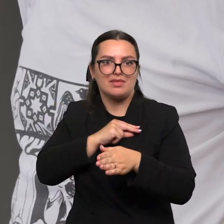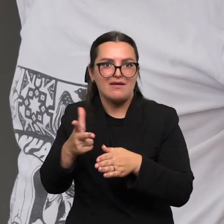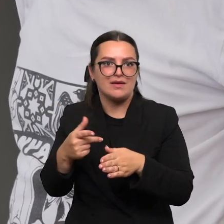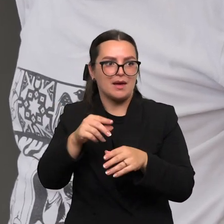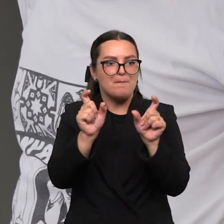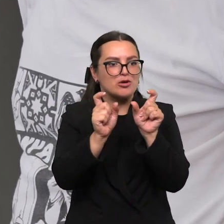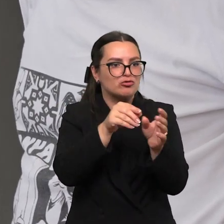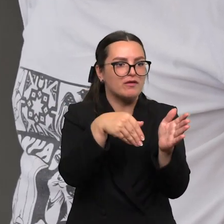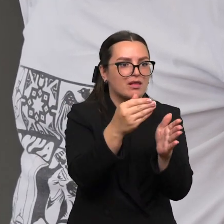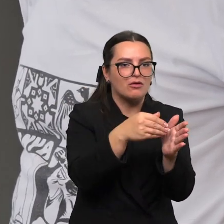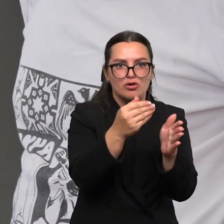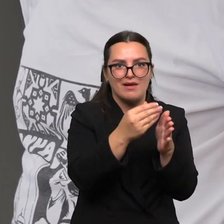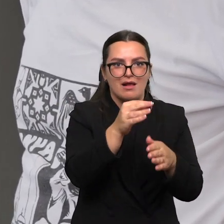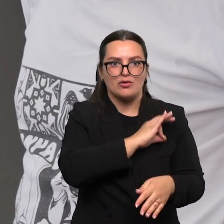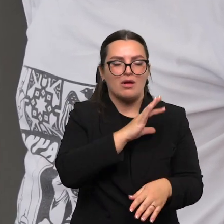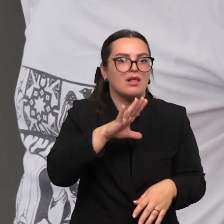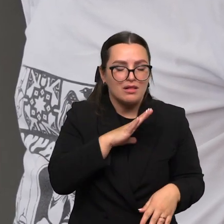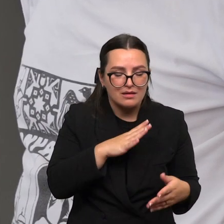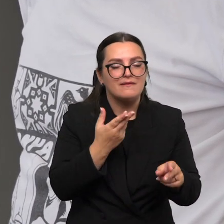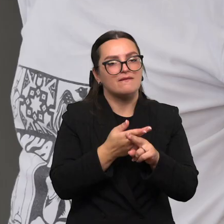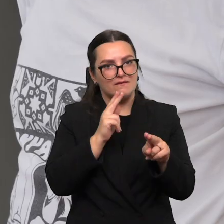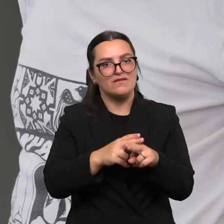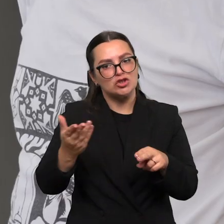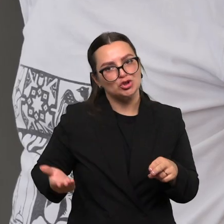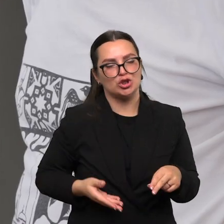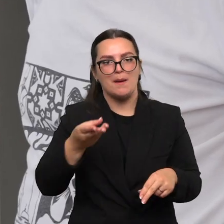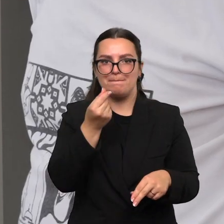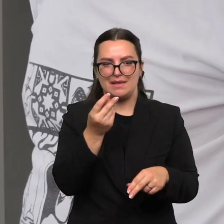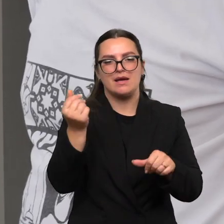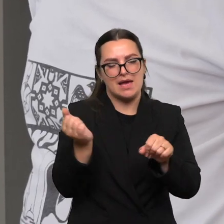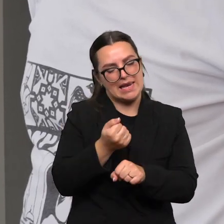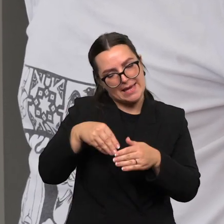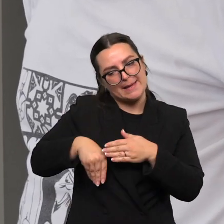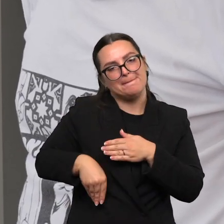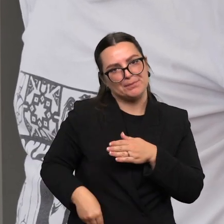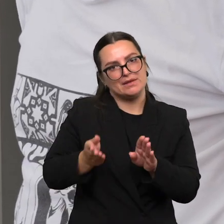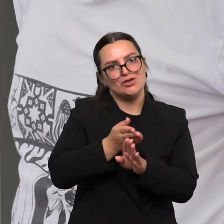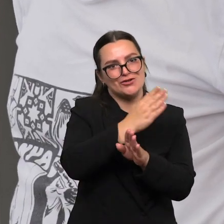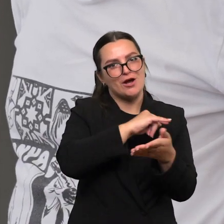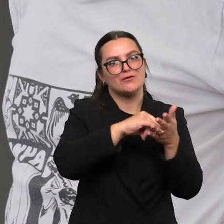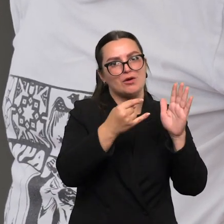negali atsiskaitinėti, tik stalčių atsidaro, tai vis dėlto grynieji gana